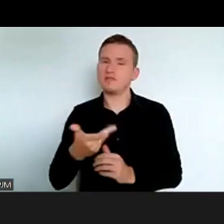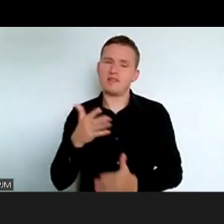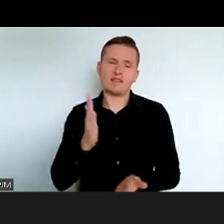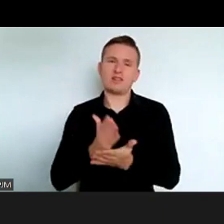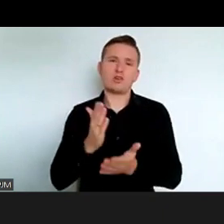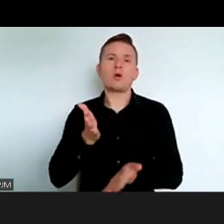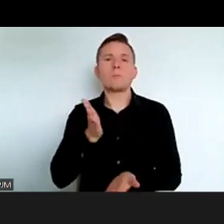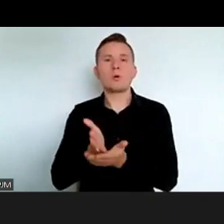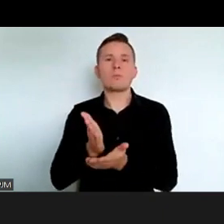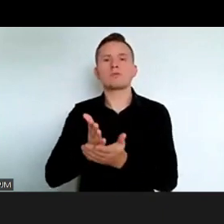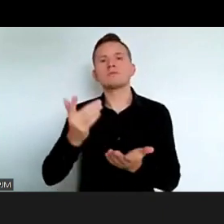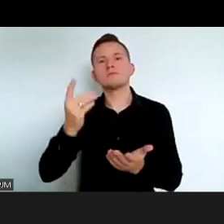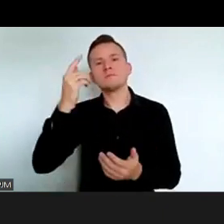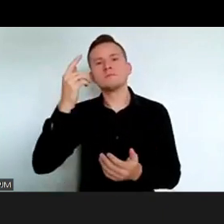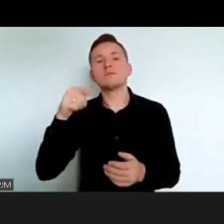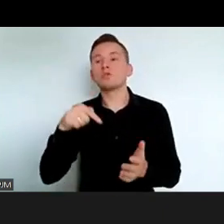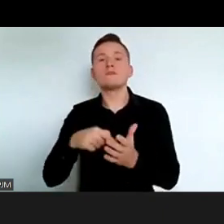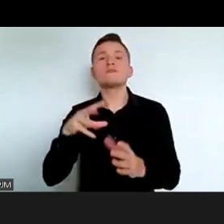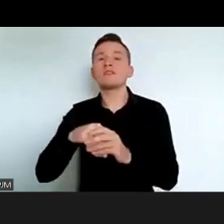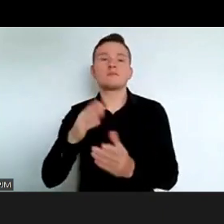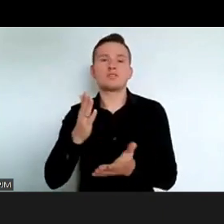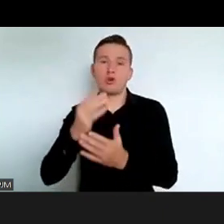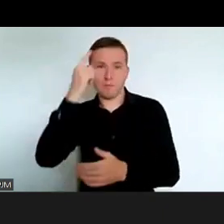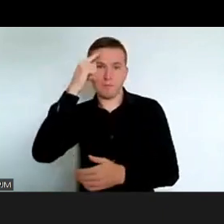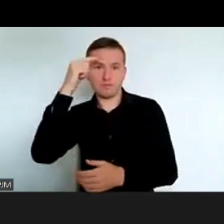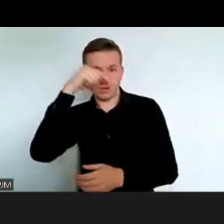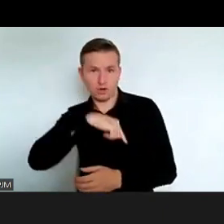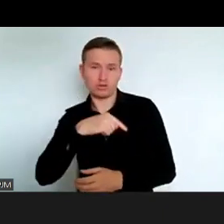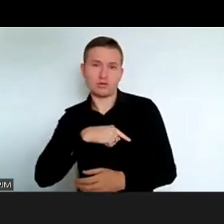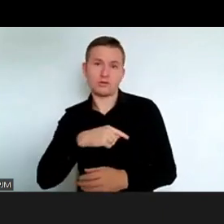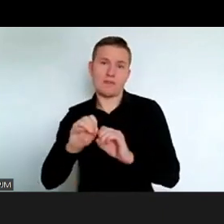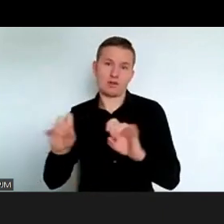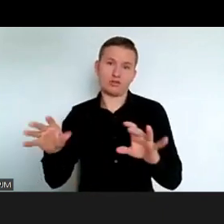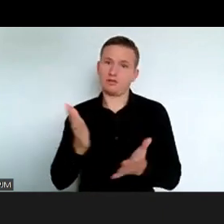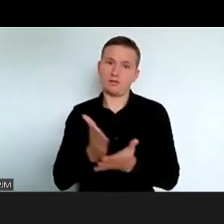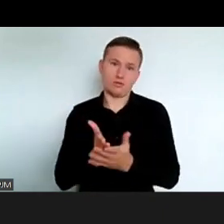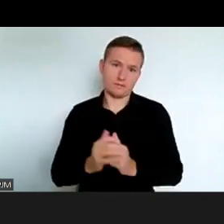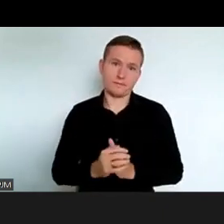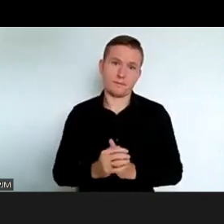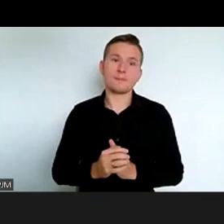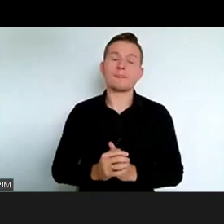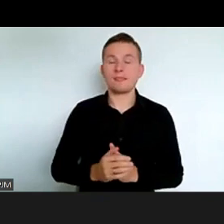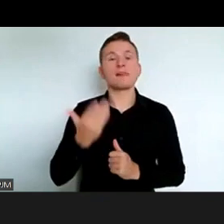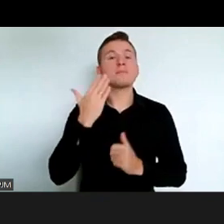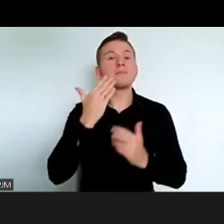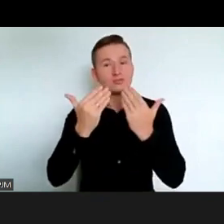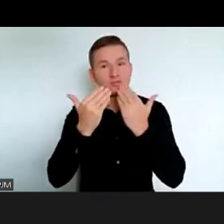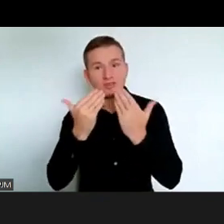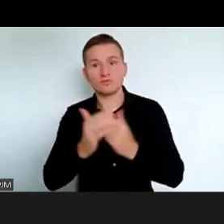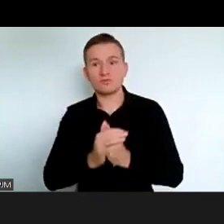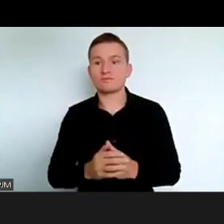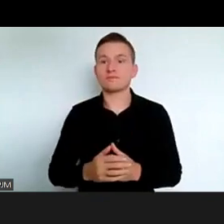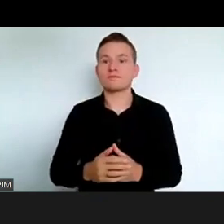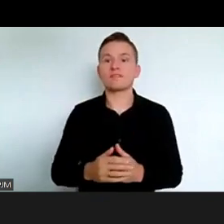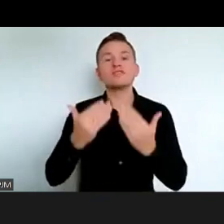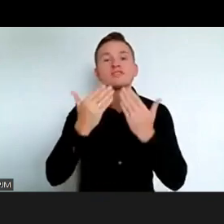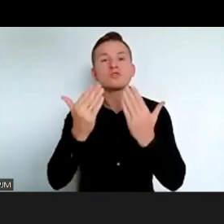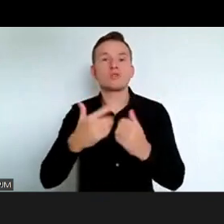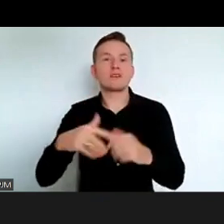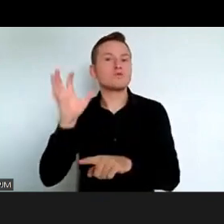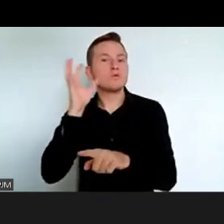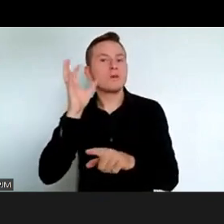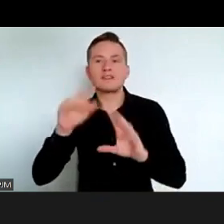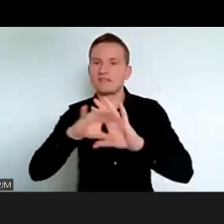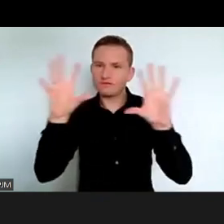psychologiczno-pedagogicznej. Bardzo dziękuję, Panie Dyrektorze. Dziękuję Państwu za wysłuchanie wszystkich prezentacji. Na